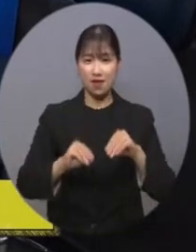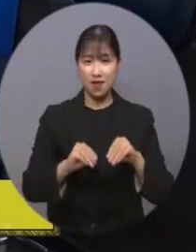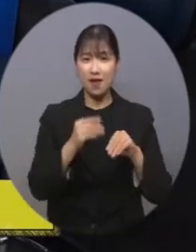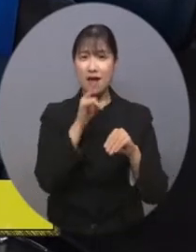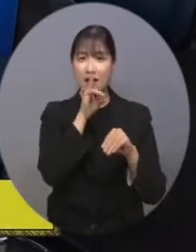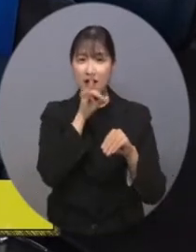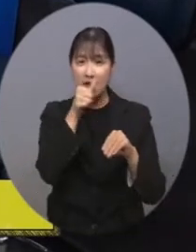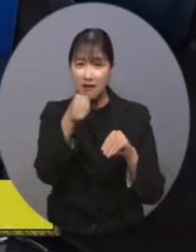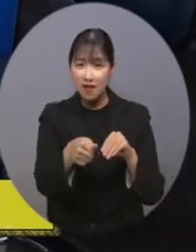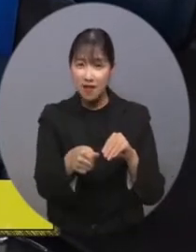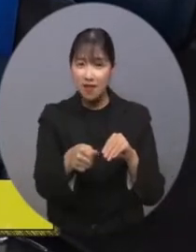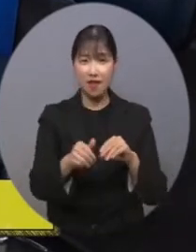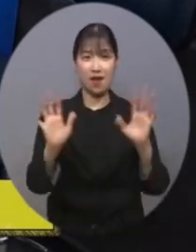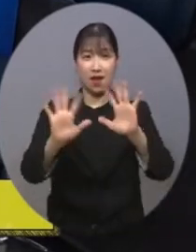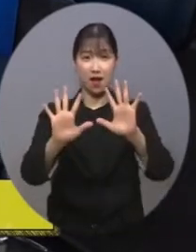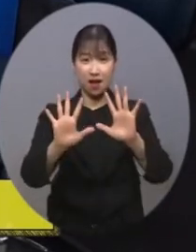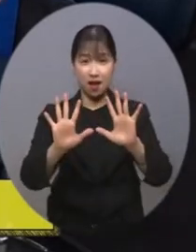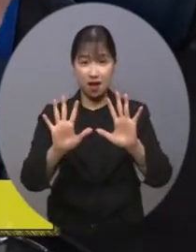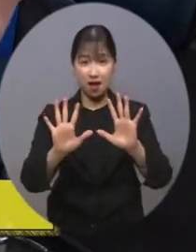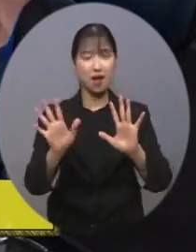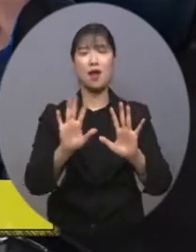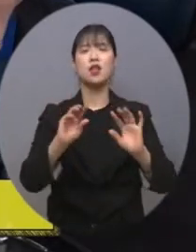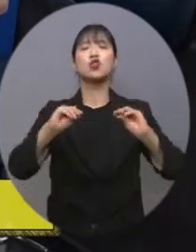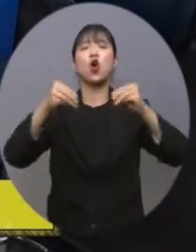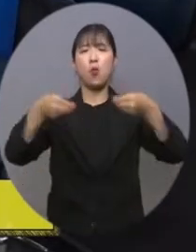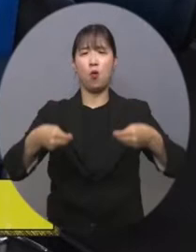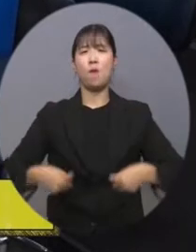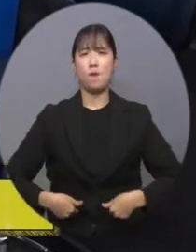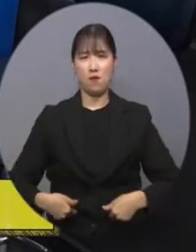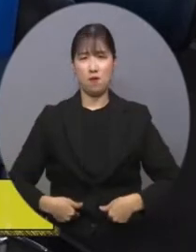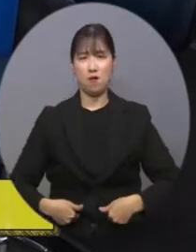또 가운데다 아, 아니에요? 아, 접어야